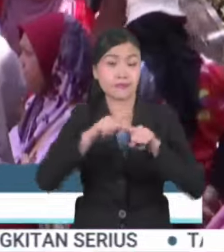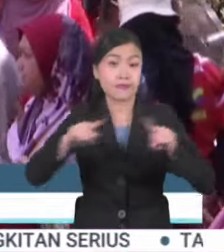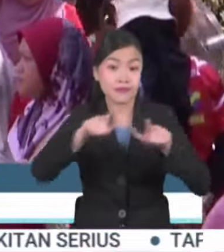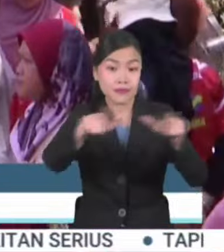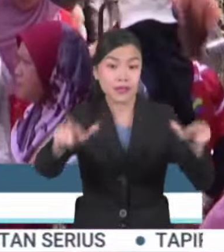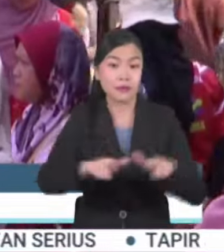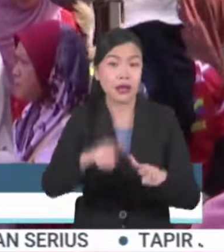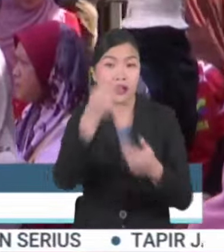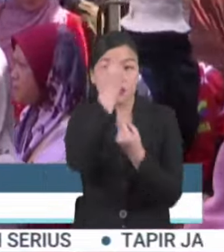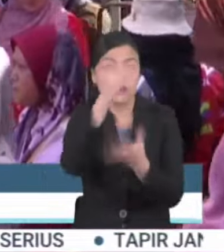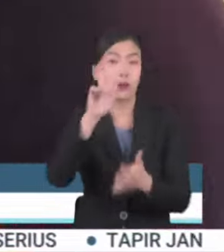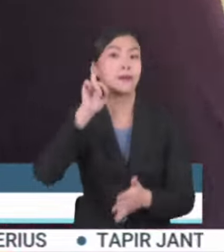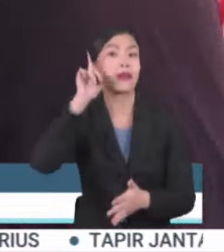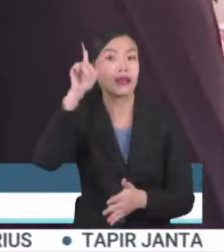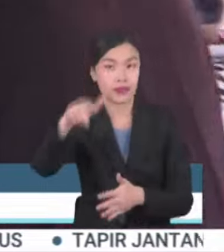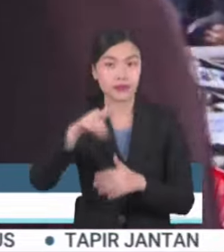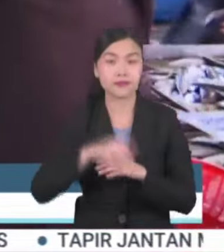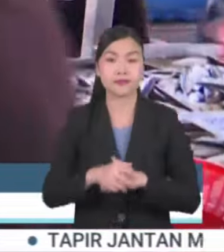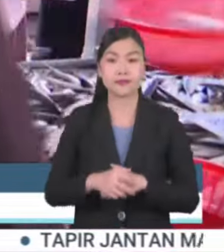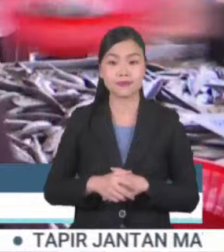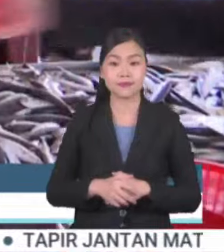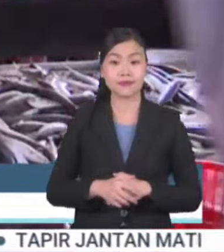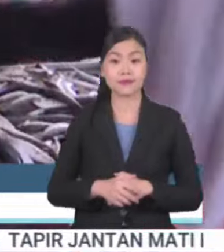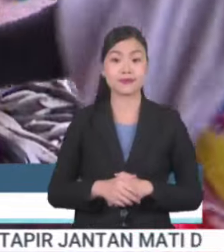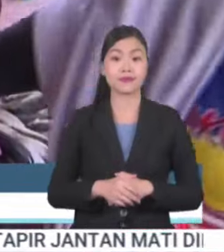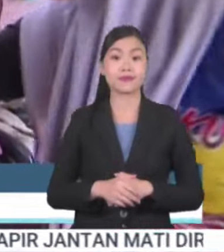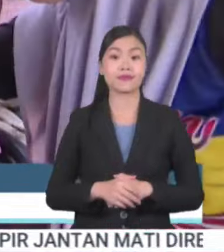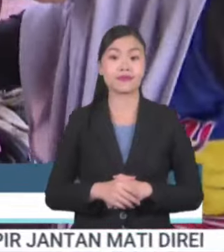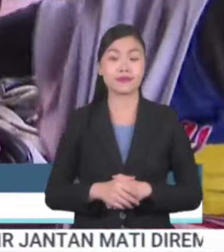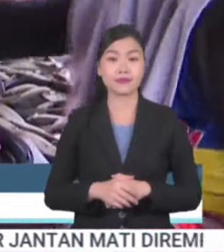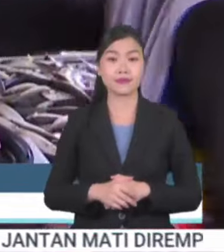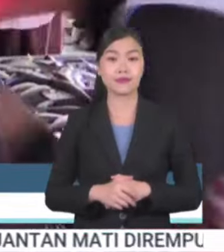lokasinya akan dimaklumkan kemudian.